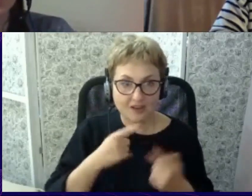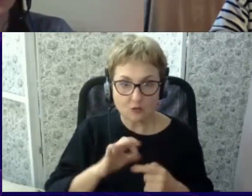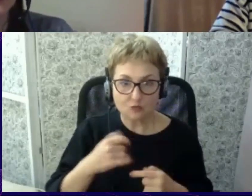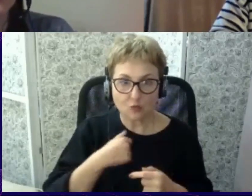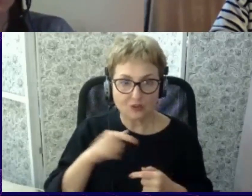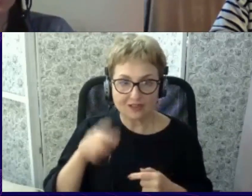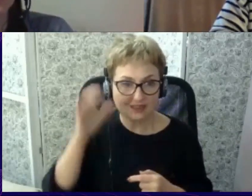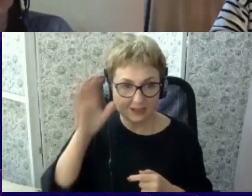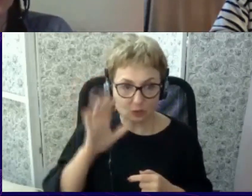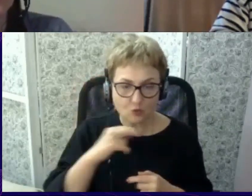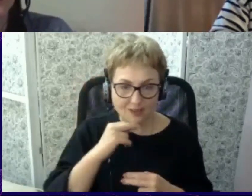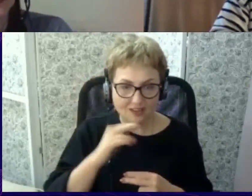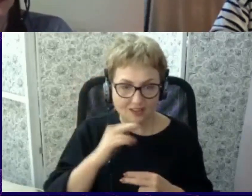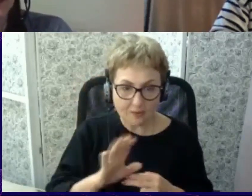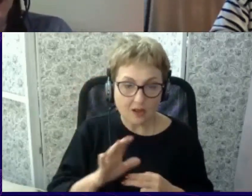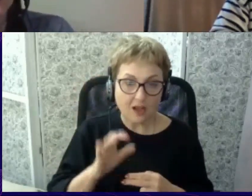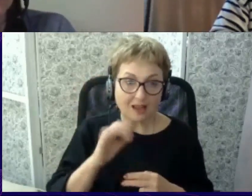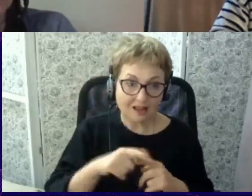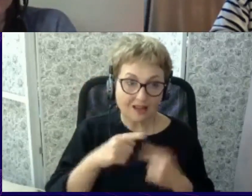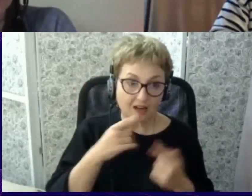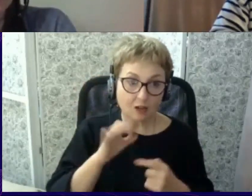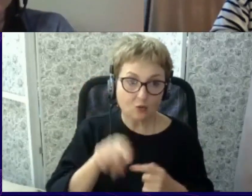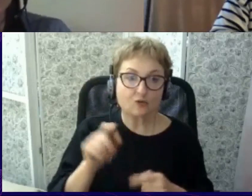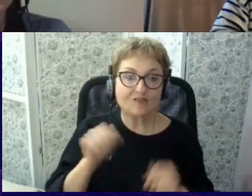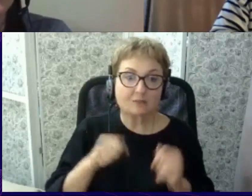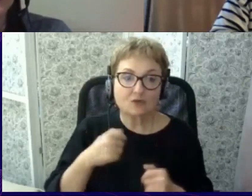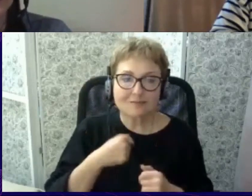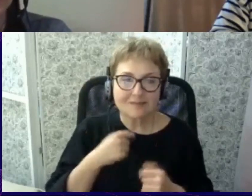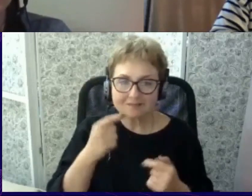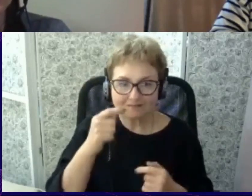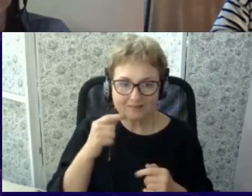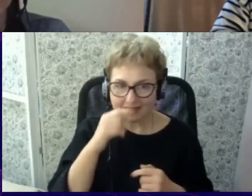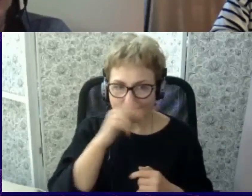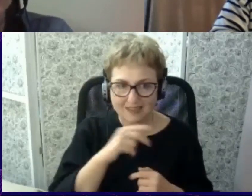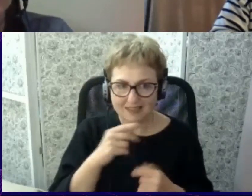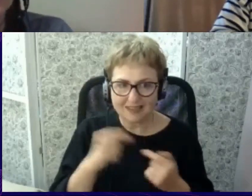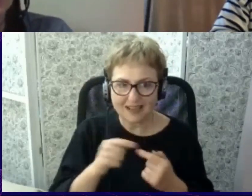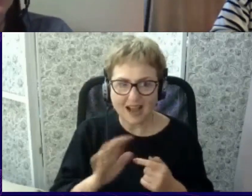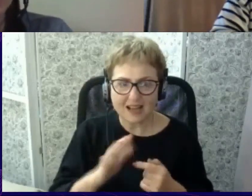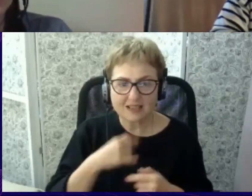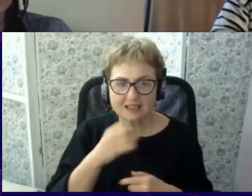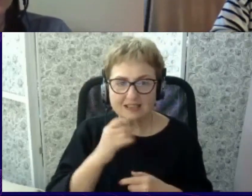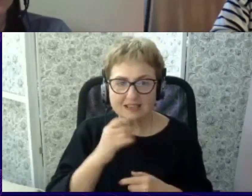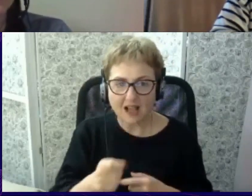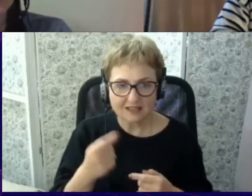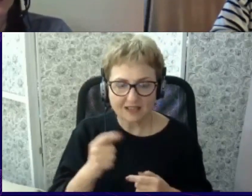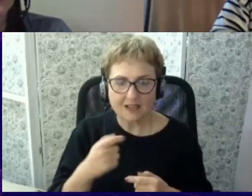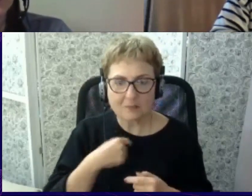говорит о том, что он нас не слушает или он невнимателен, а это говорит о том, что, возможно, мы некорректно его задали. И сегодня